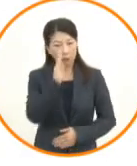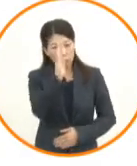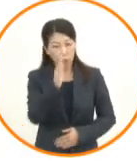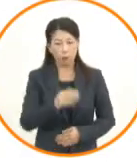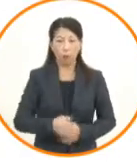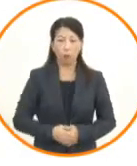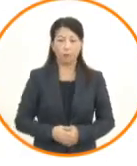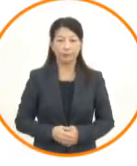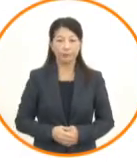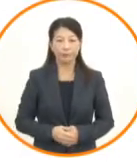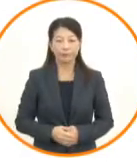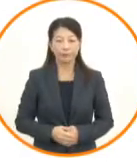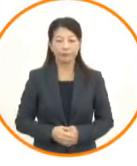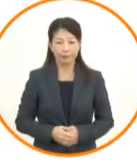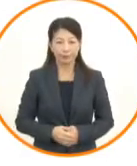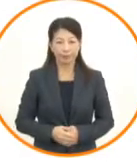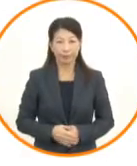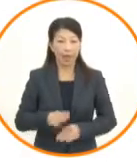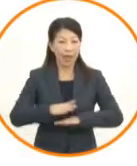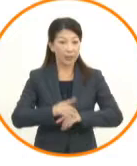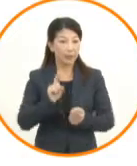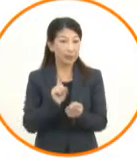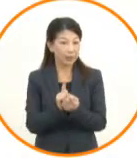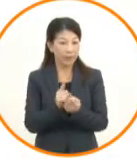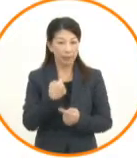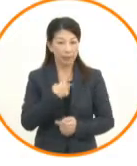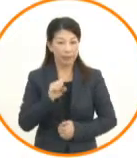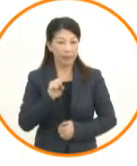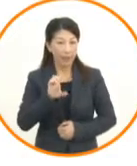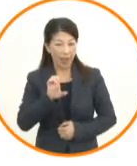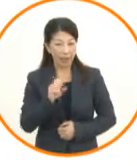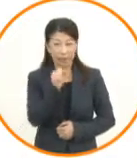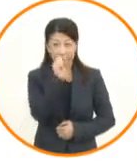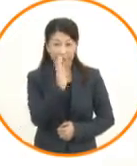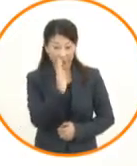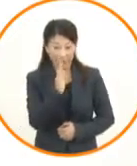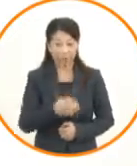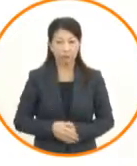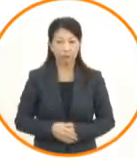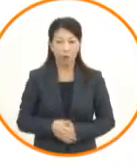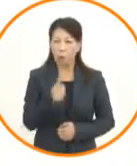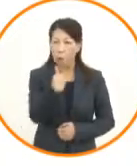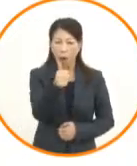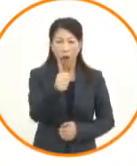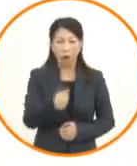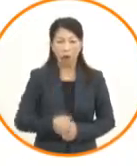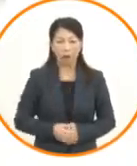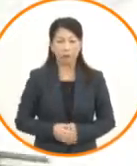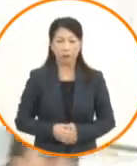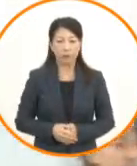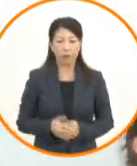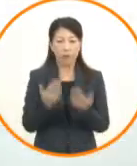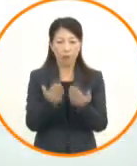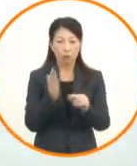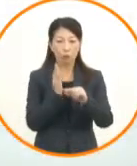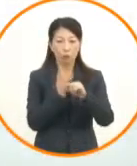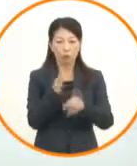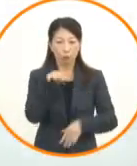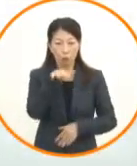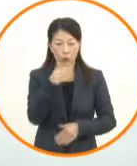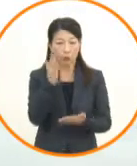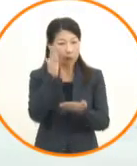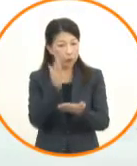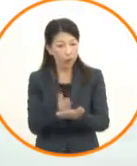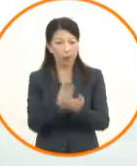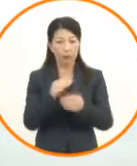ぞ。 はじめまして、私さえ、よろしくね。 こら、授業中の私語はや